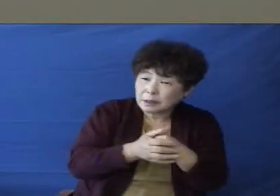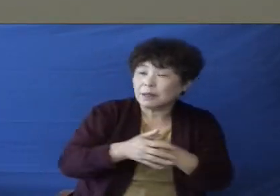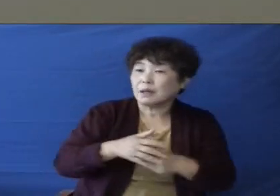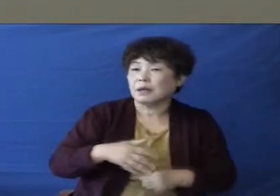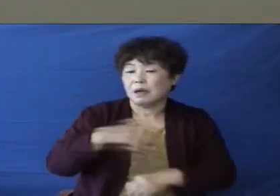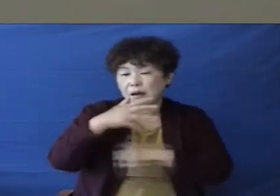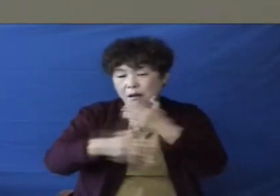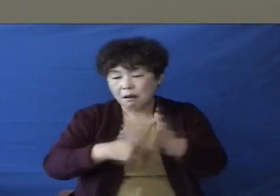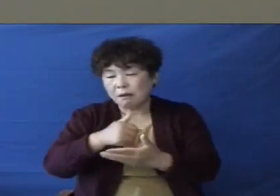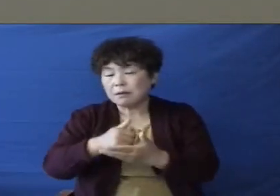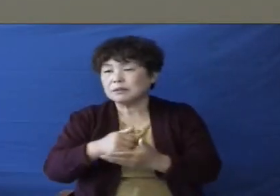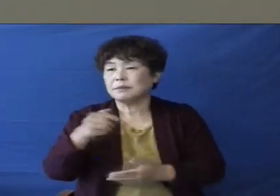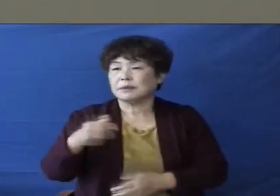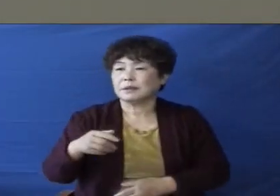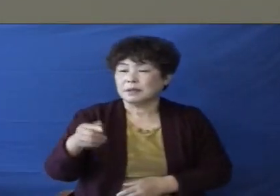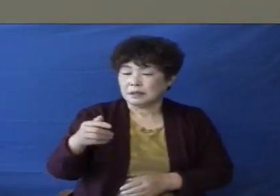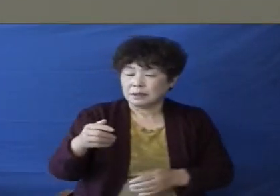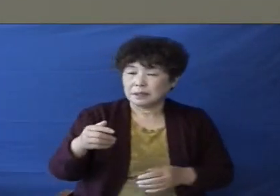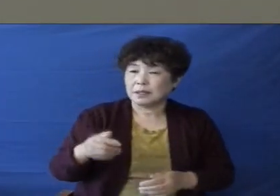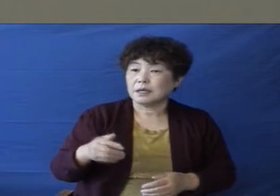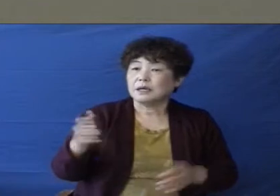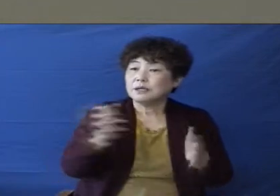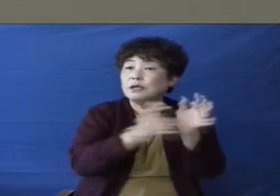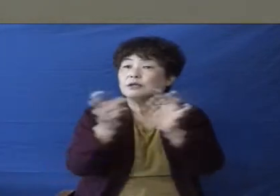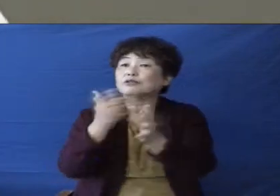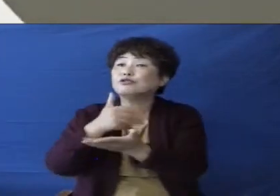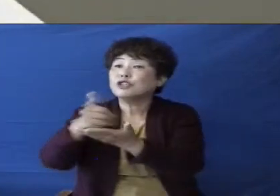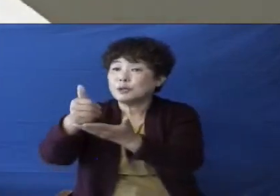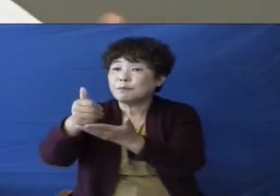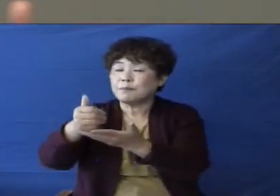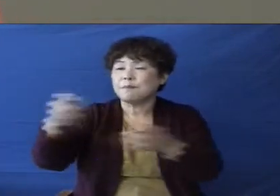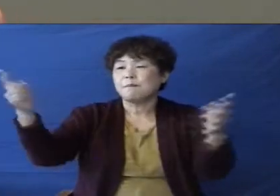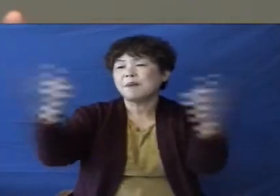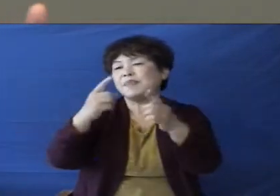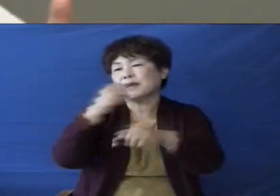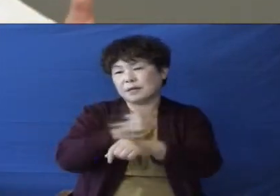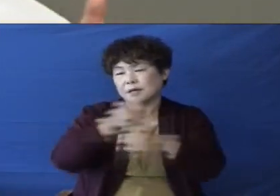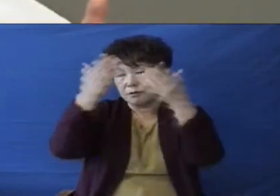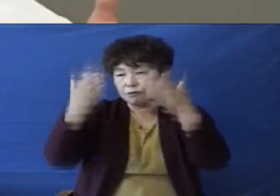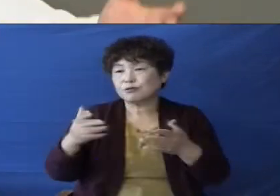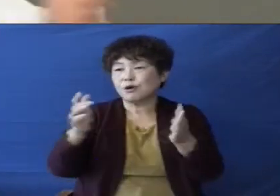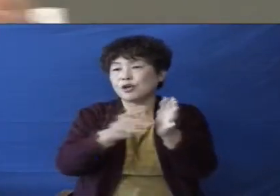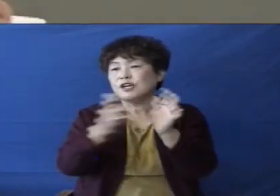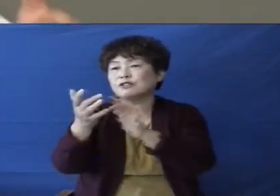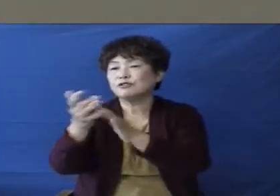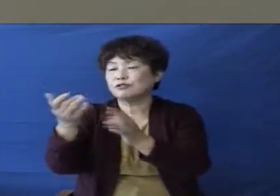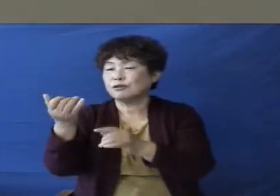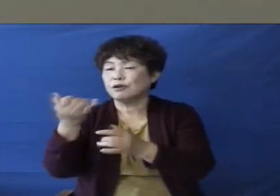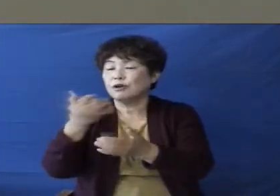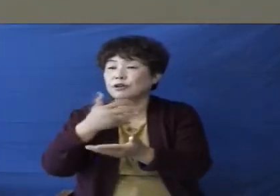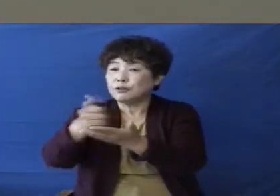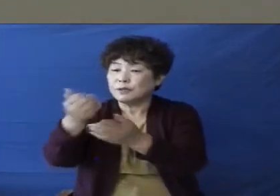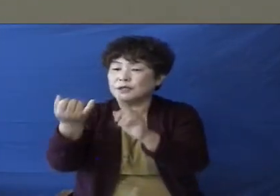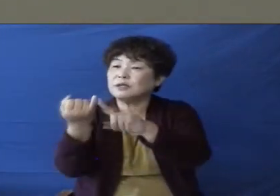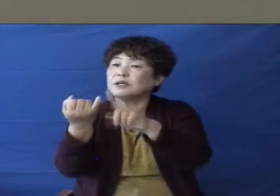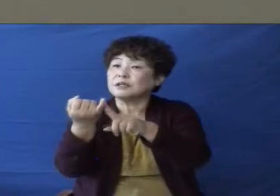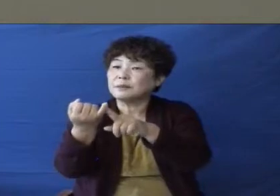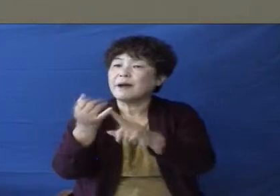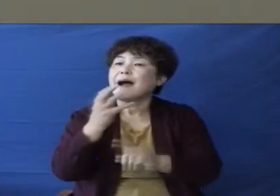여인의 마음 같았으면 좋겠다 그럼 우리가 예배를 드리러 올 때에 어떤 마음으로 예배를 드림 이까